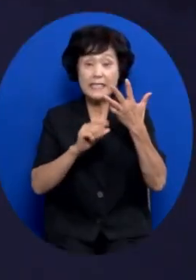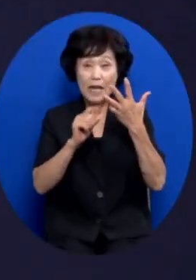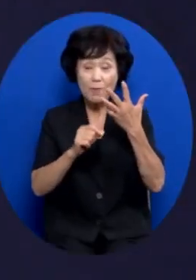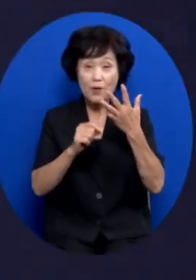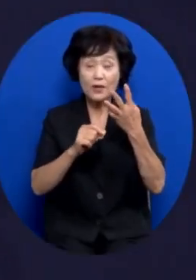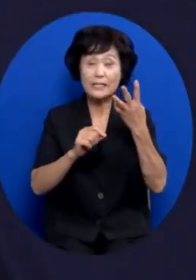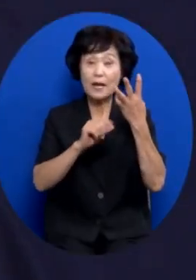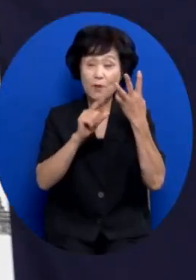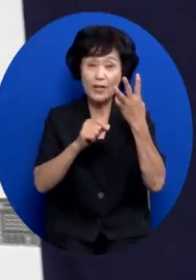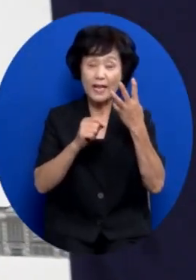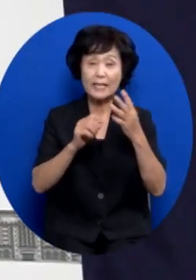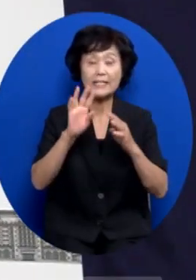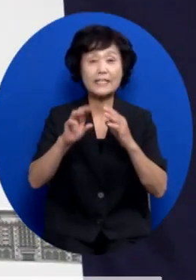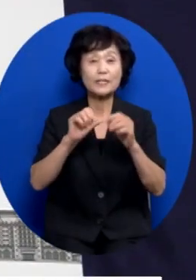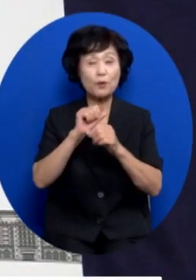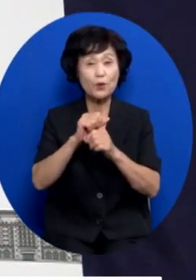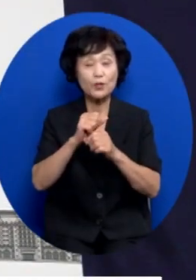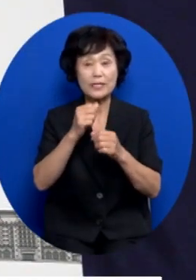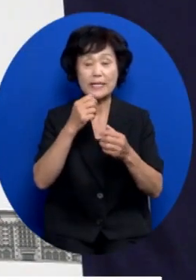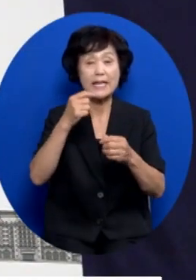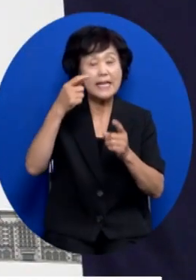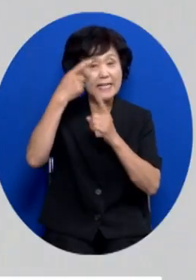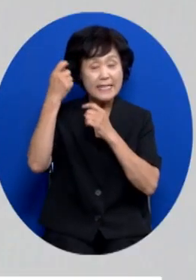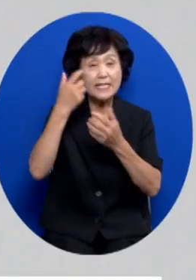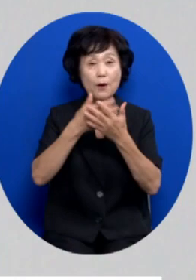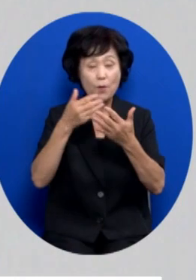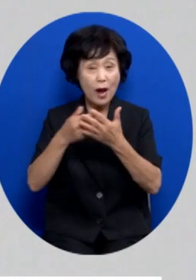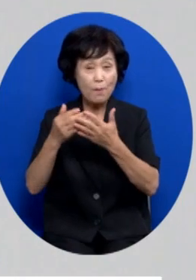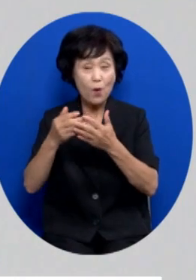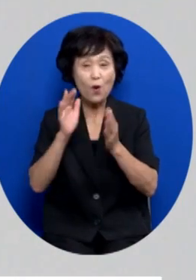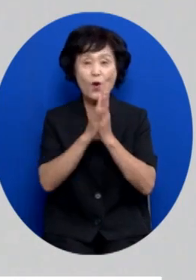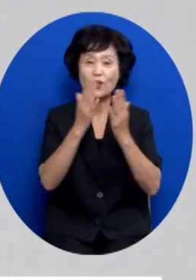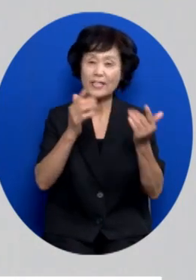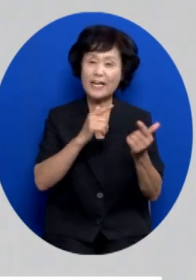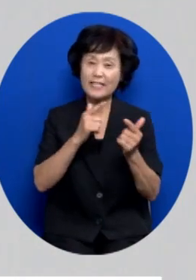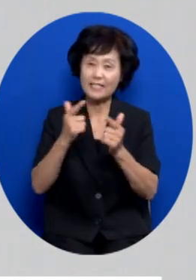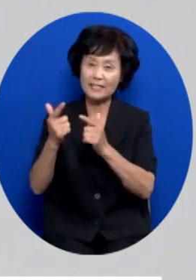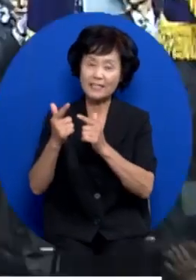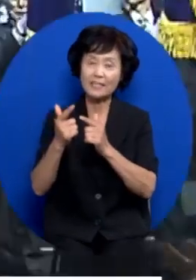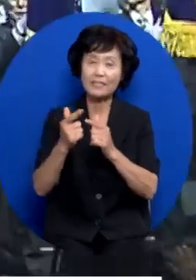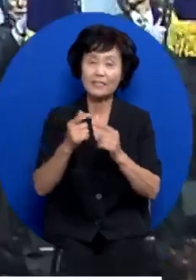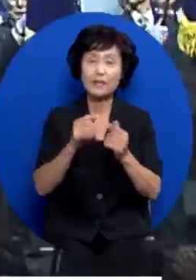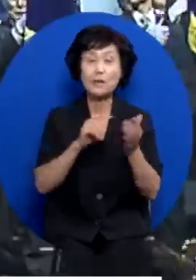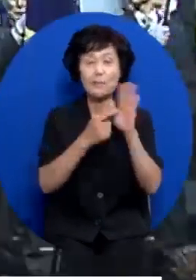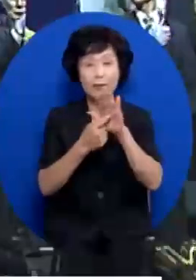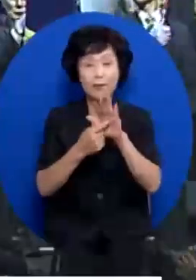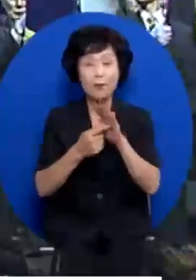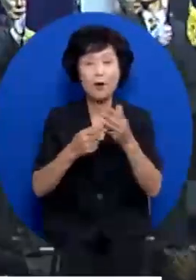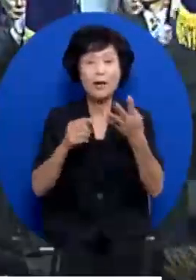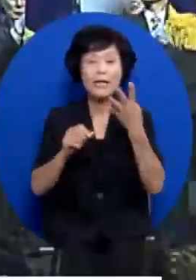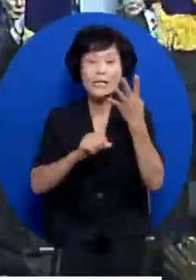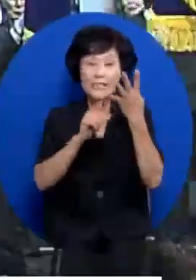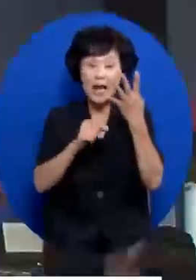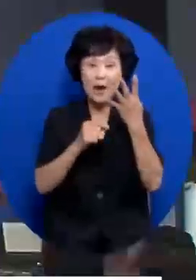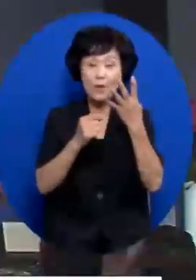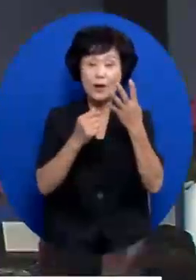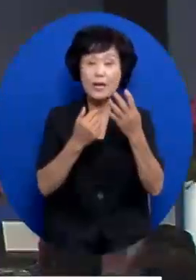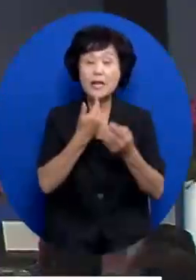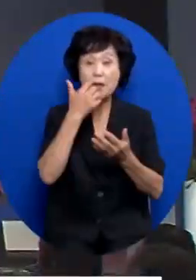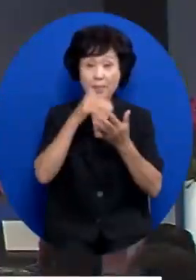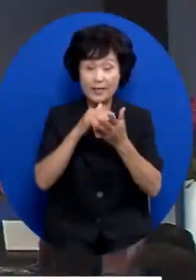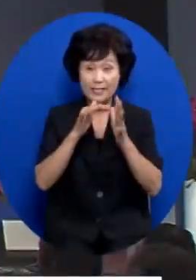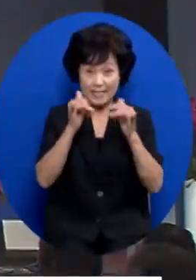총회 설립 45주년 기념화보집과 논문집, 기념문집 등을 출간했습니다. 4월 백석인의 날,